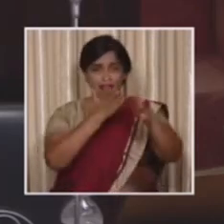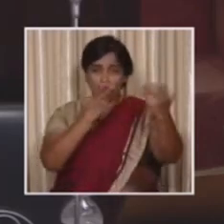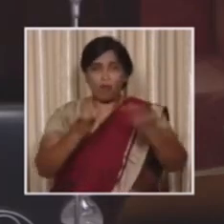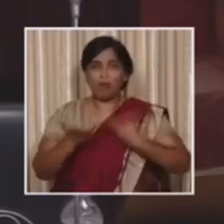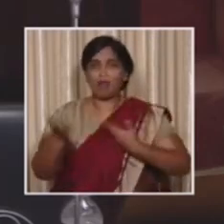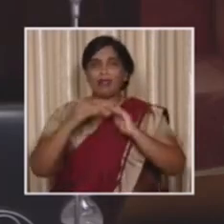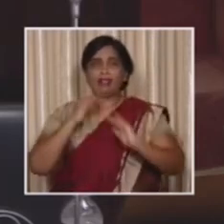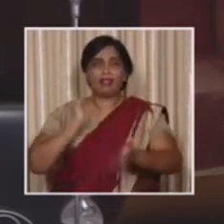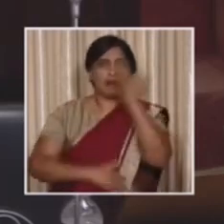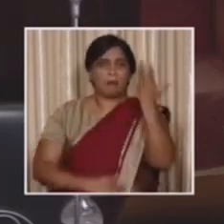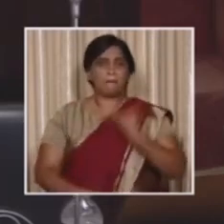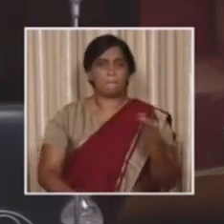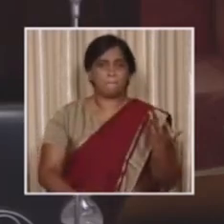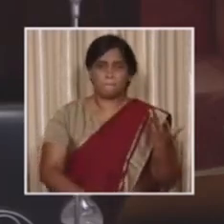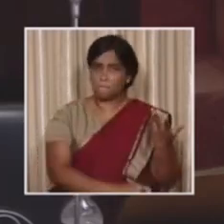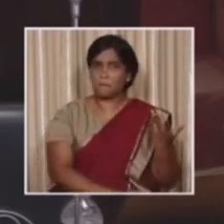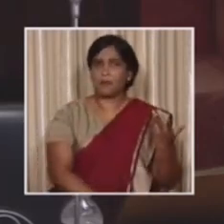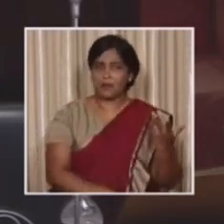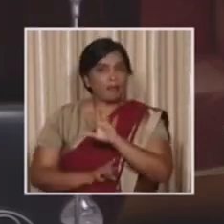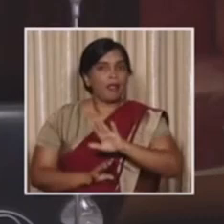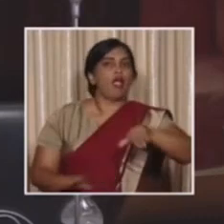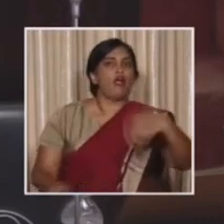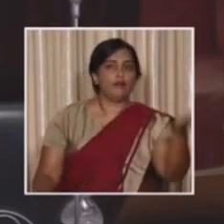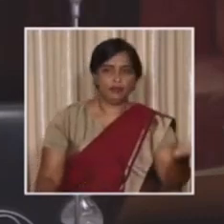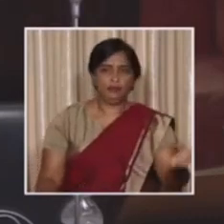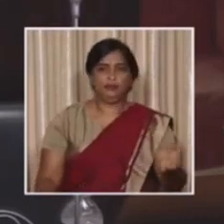போதே அவர் இதனை தெரிவித்துள்ளார்.